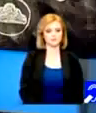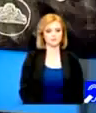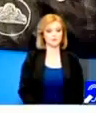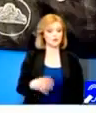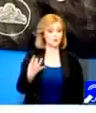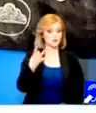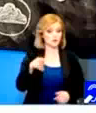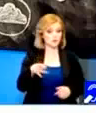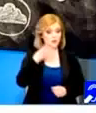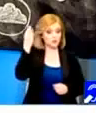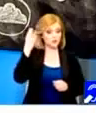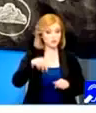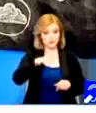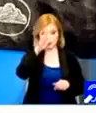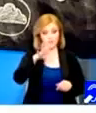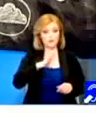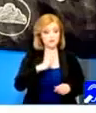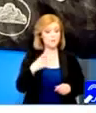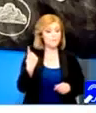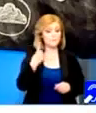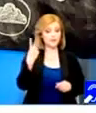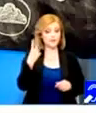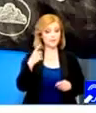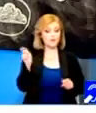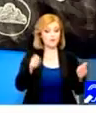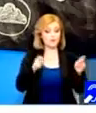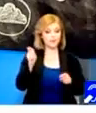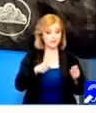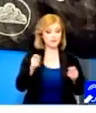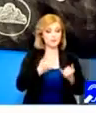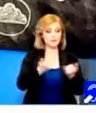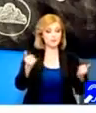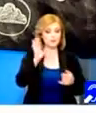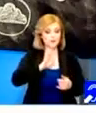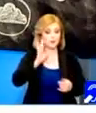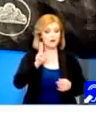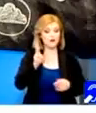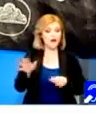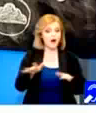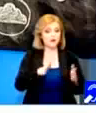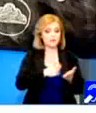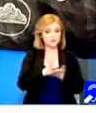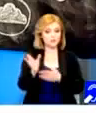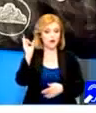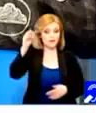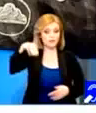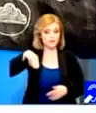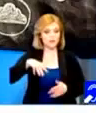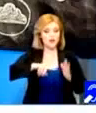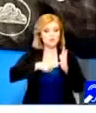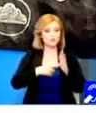Premieră pentru Republica Moldova, la Chișinău a avut loc primul summit dedicat în exclusivitate femeilor care activează în domeniul IT.